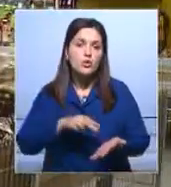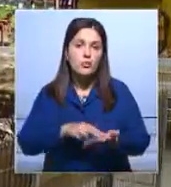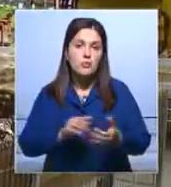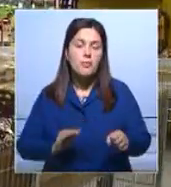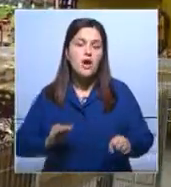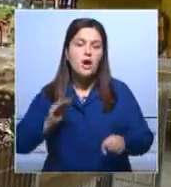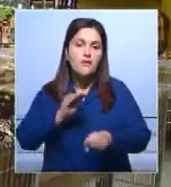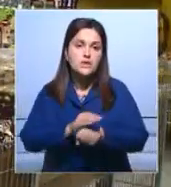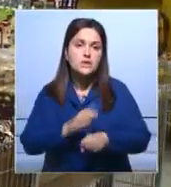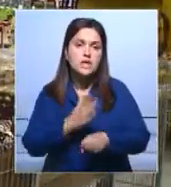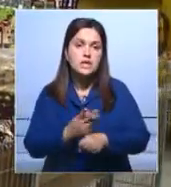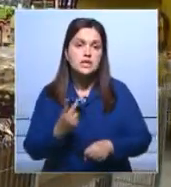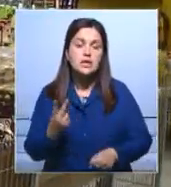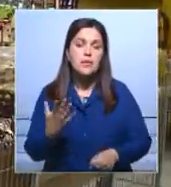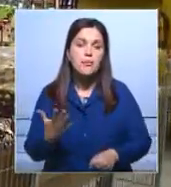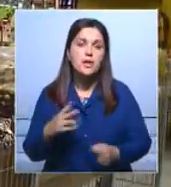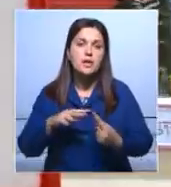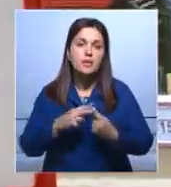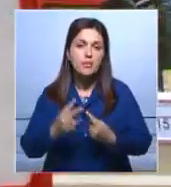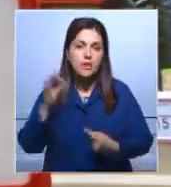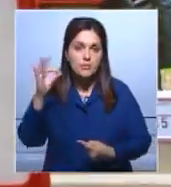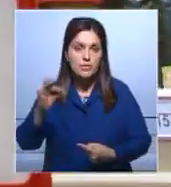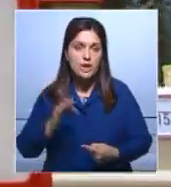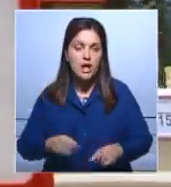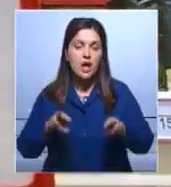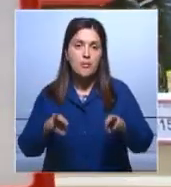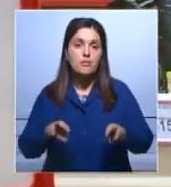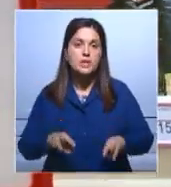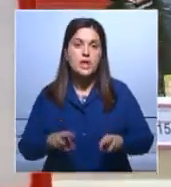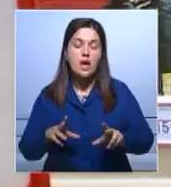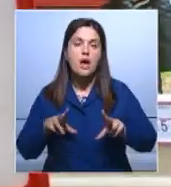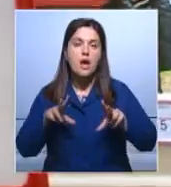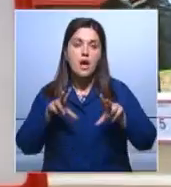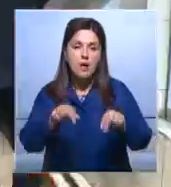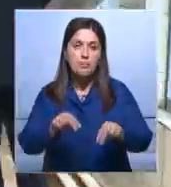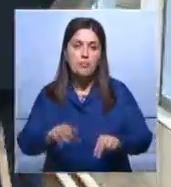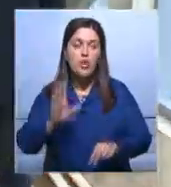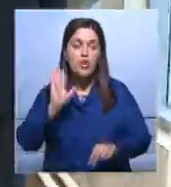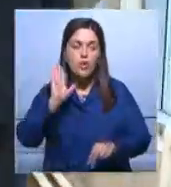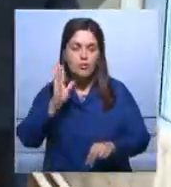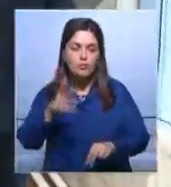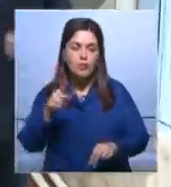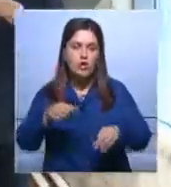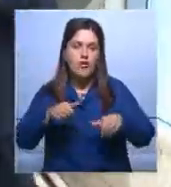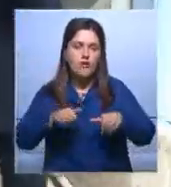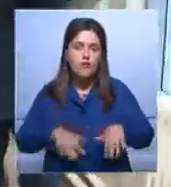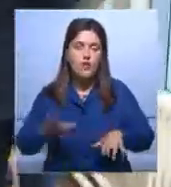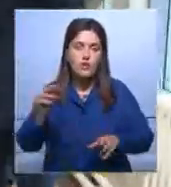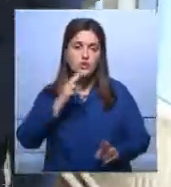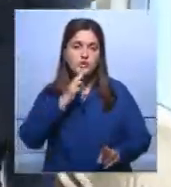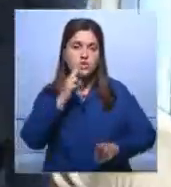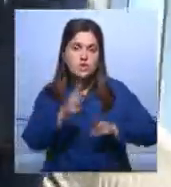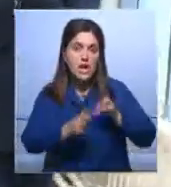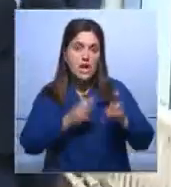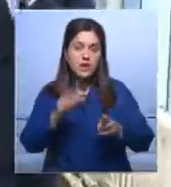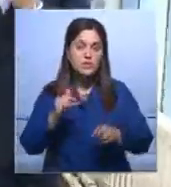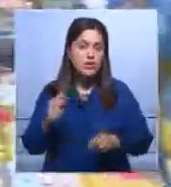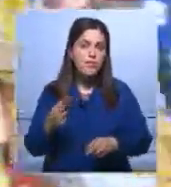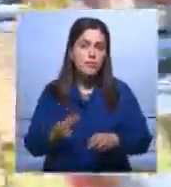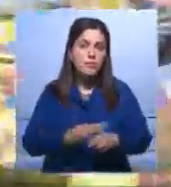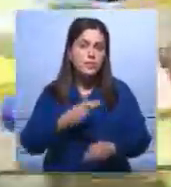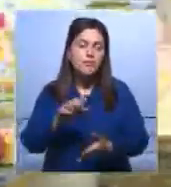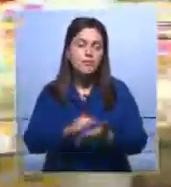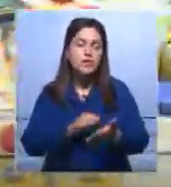розничная стоимость в регионах повысилась на 25,5%. В министерстве обещают реагировать на все обращения о